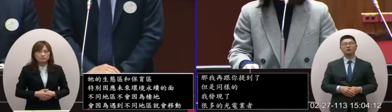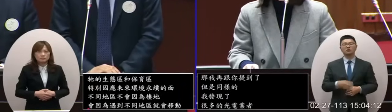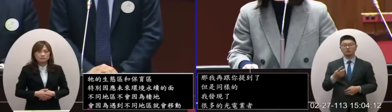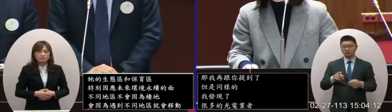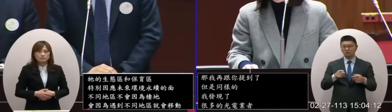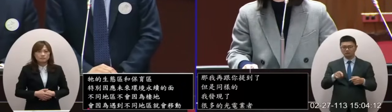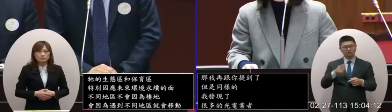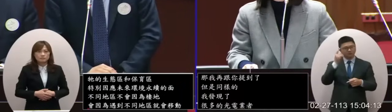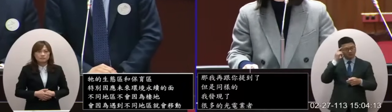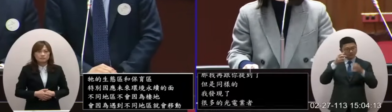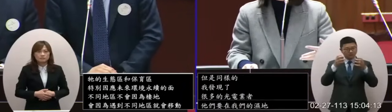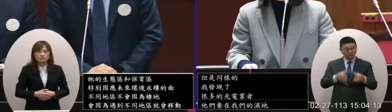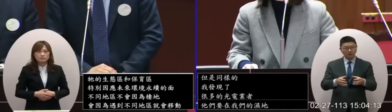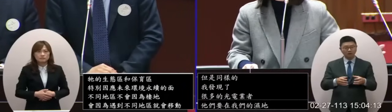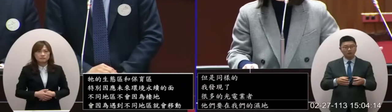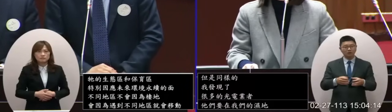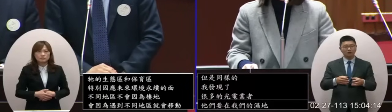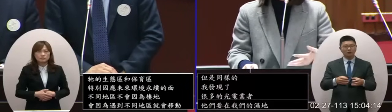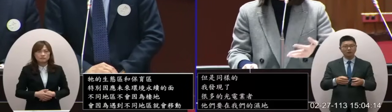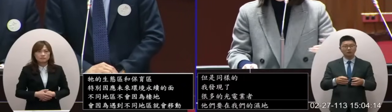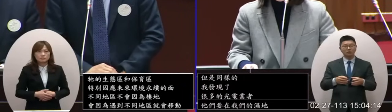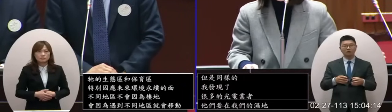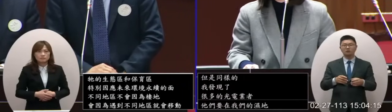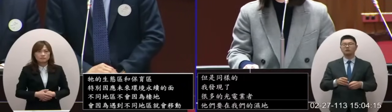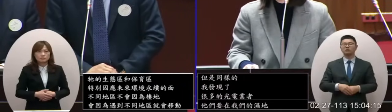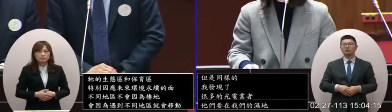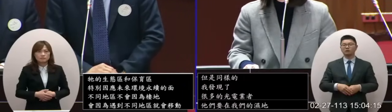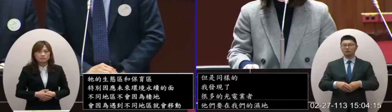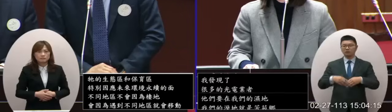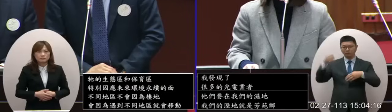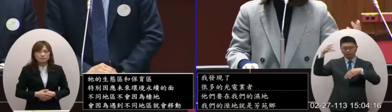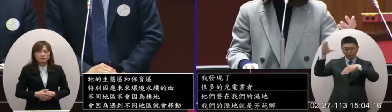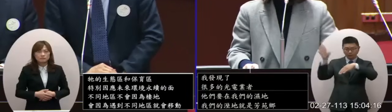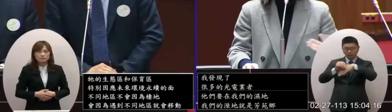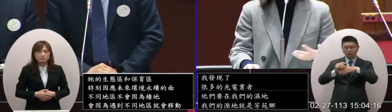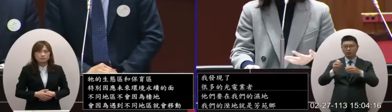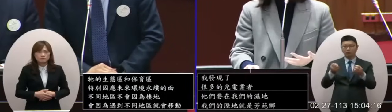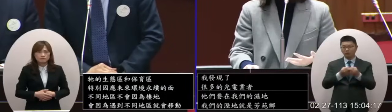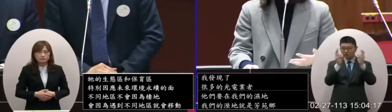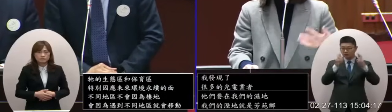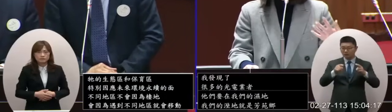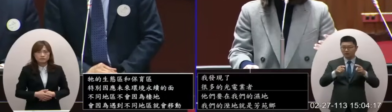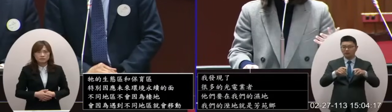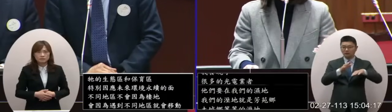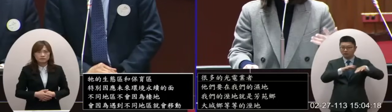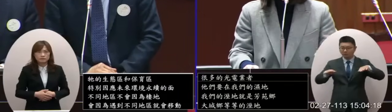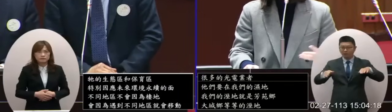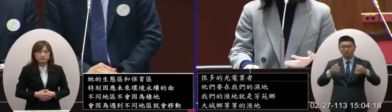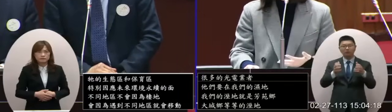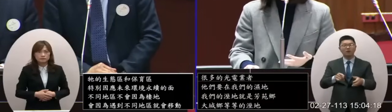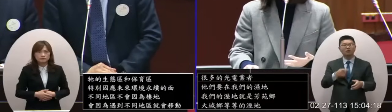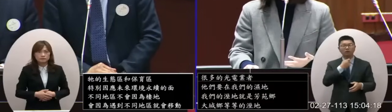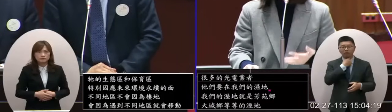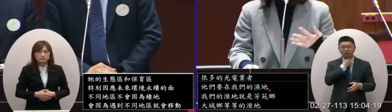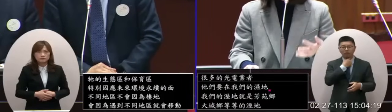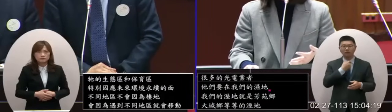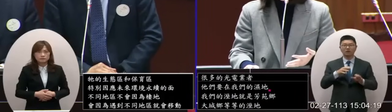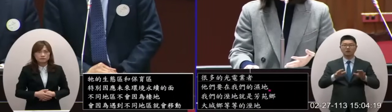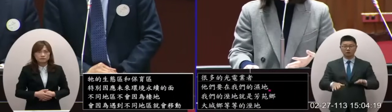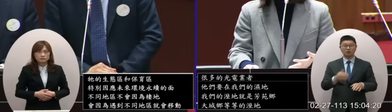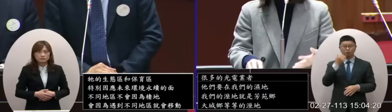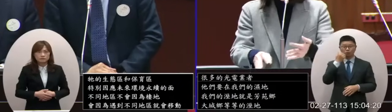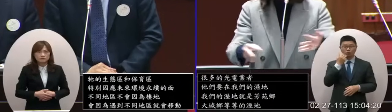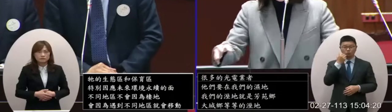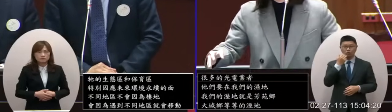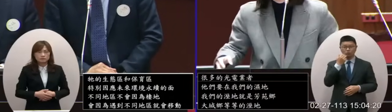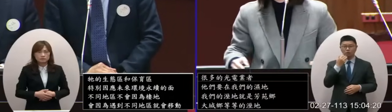立光电的。就是要设置太阳光板。那我问你，现在目前如